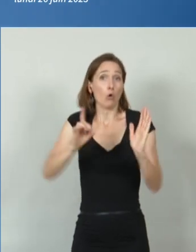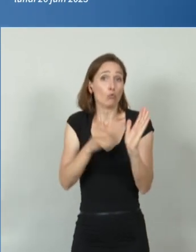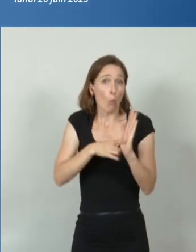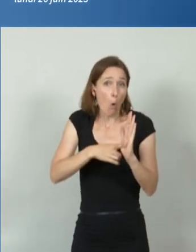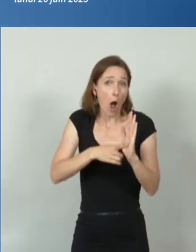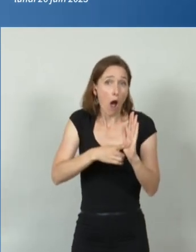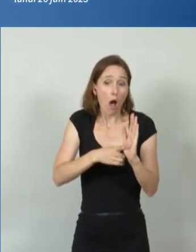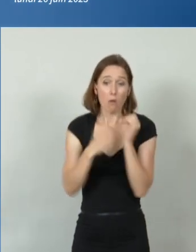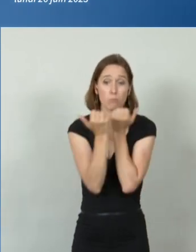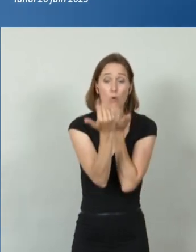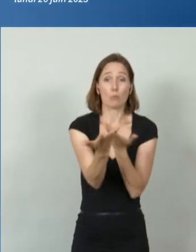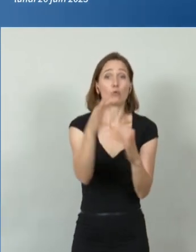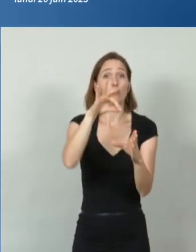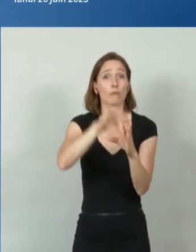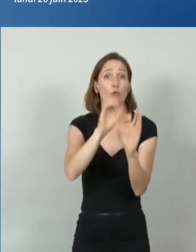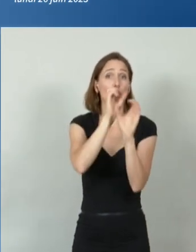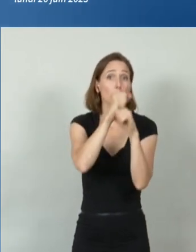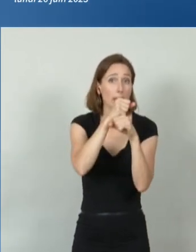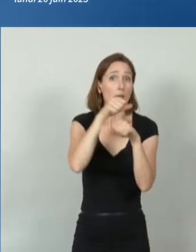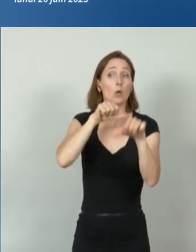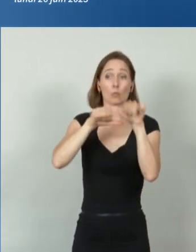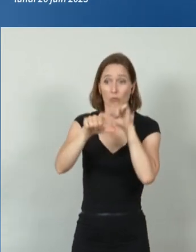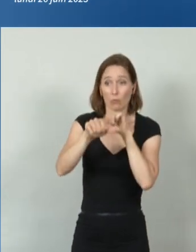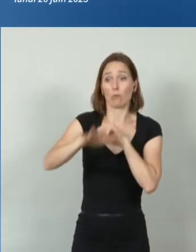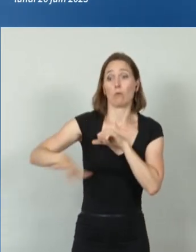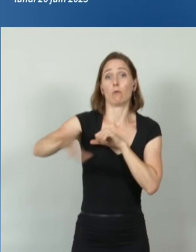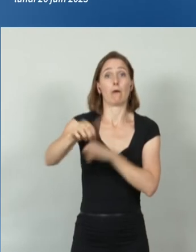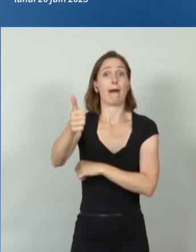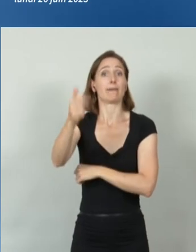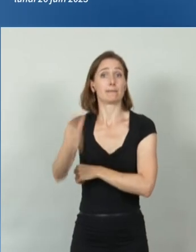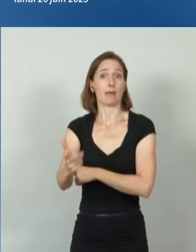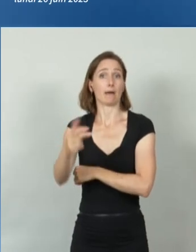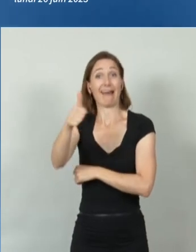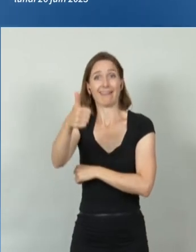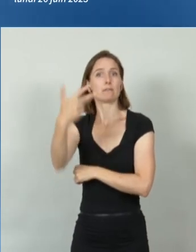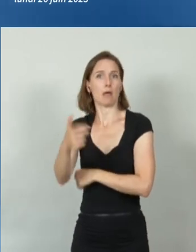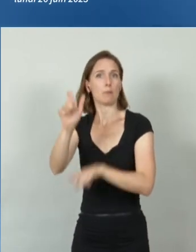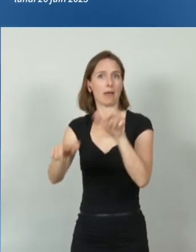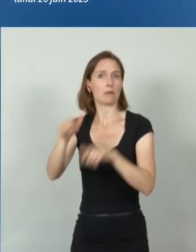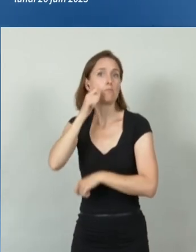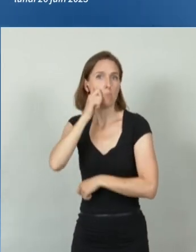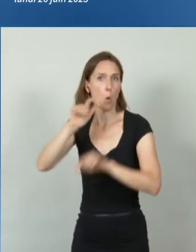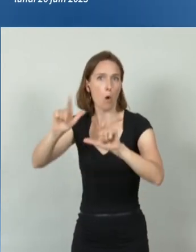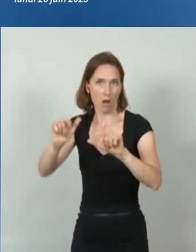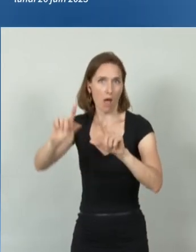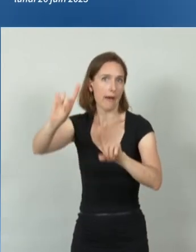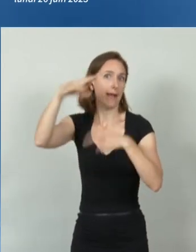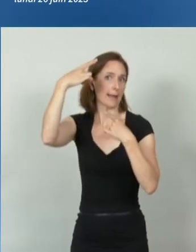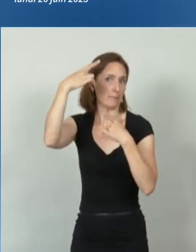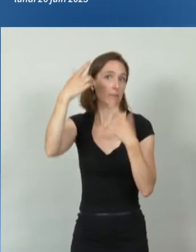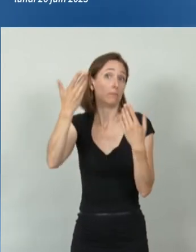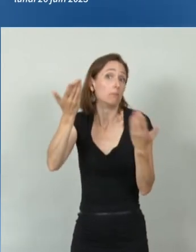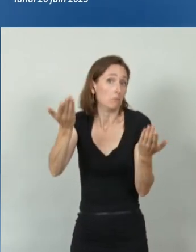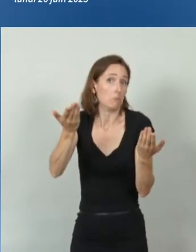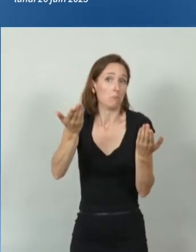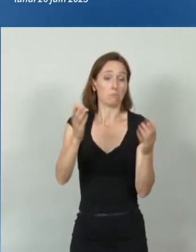aux scrutin secret dès lors qu'elle émane d'un tiers au moins des membres au présent donc la demande du groupe